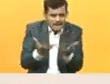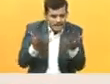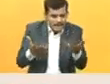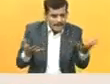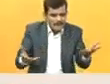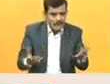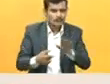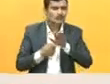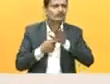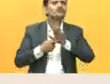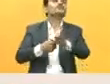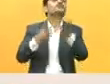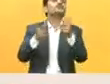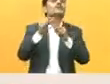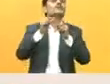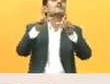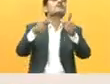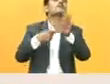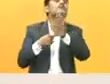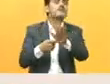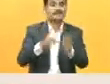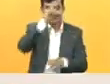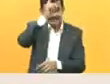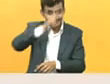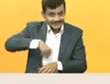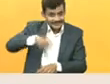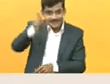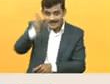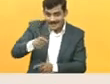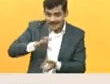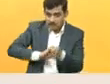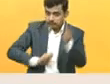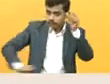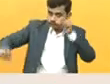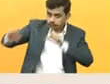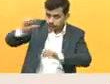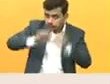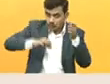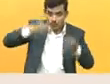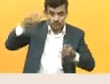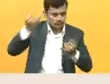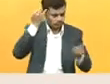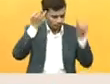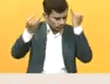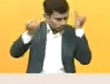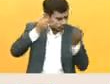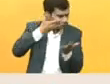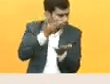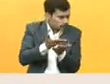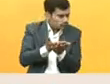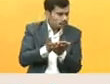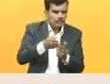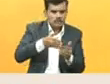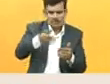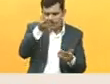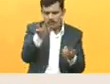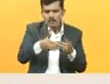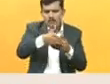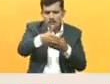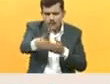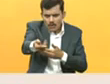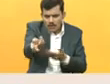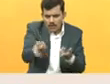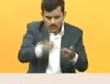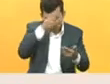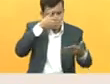इस बात का प्रमाण है कि भारत के वैज्ञानिक और इनोवेटर्स भविष्य की चुनौतियों का समाधान देने